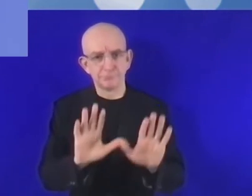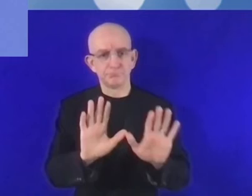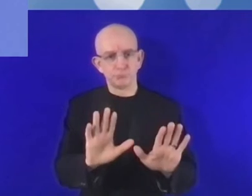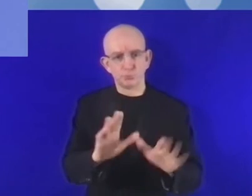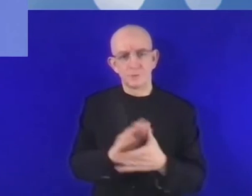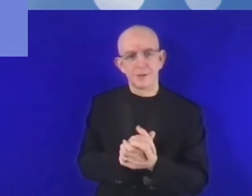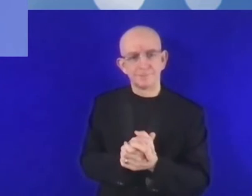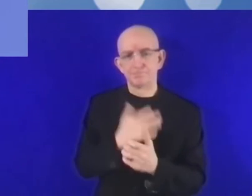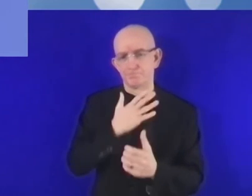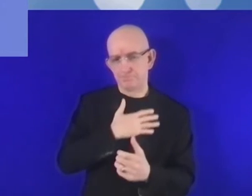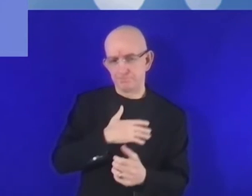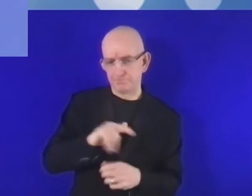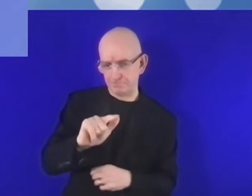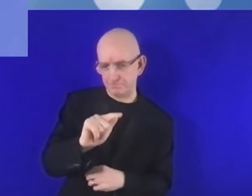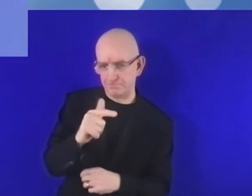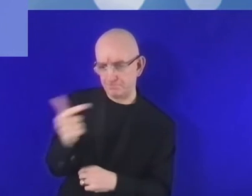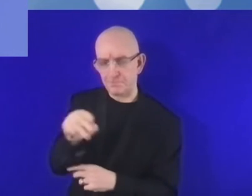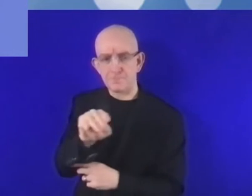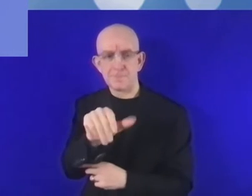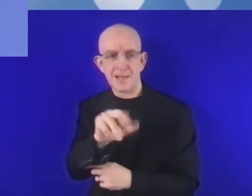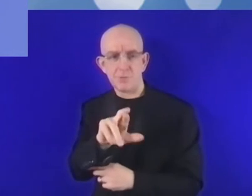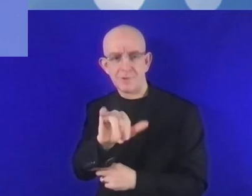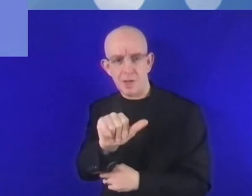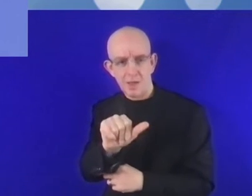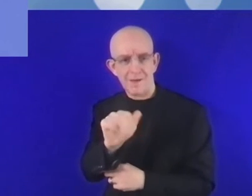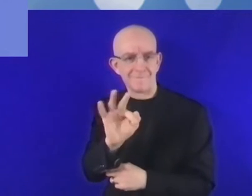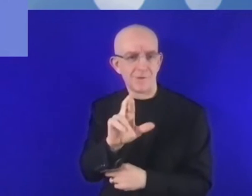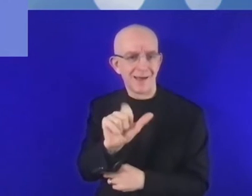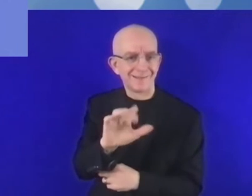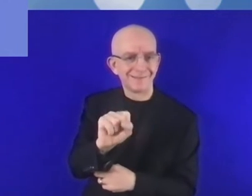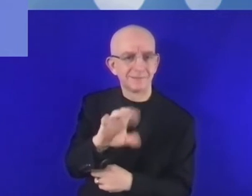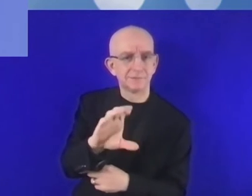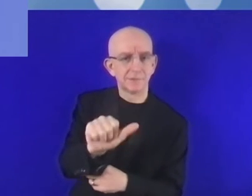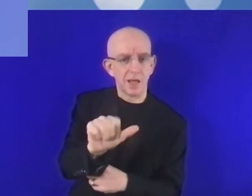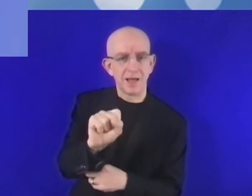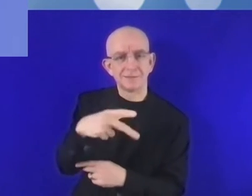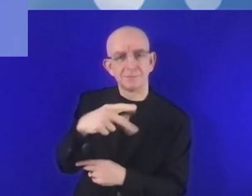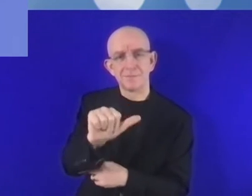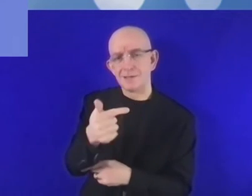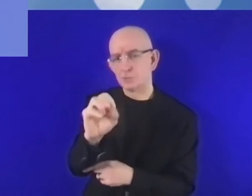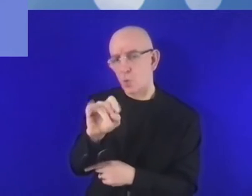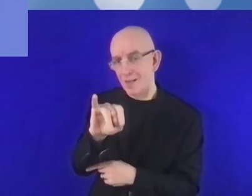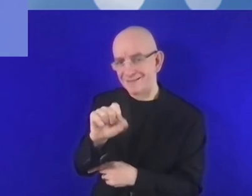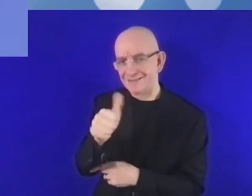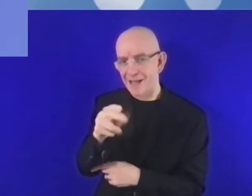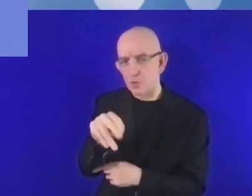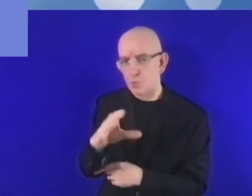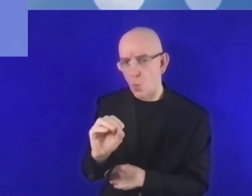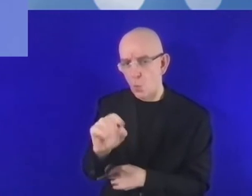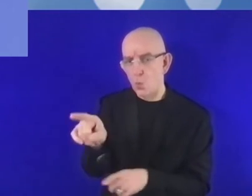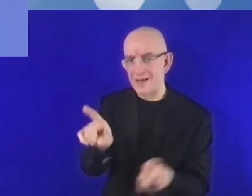Огромное спасибо. Сейчас тот же вопрос идет к Марии Франческе